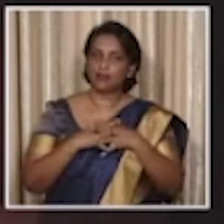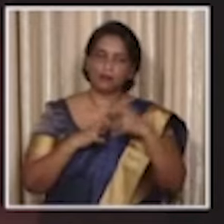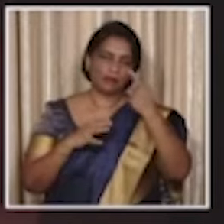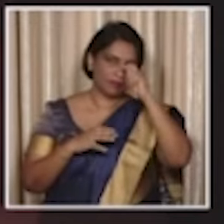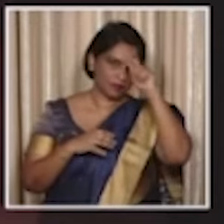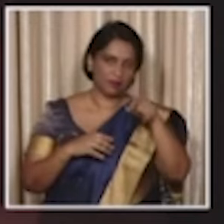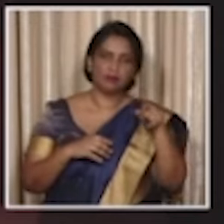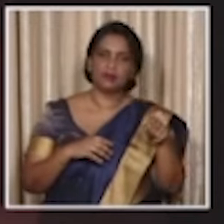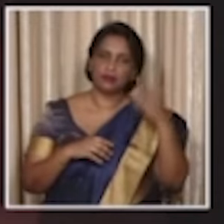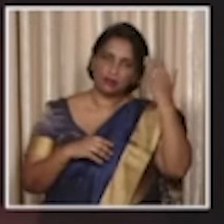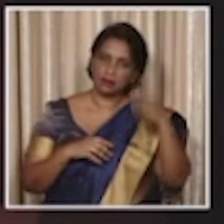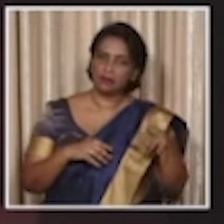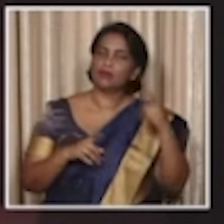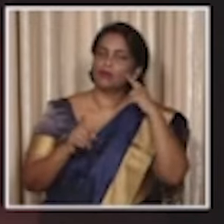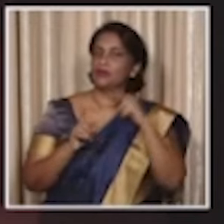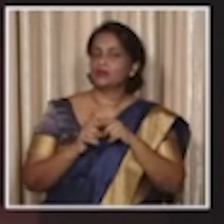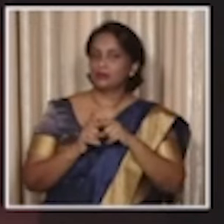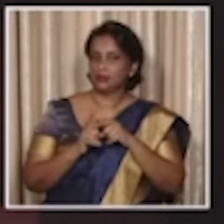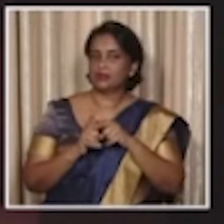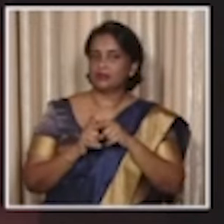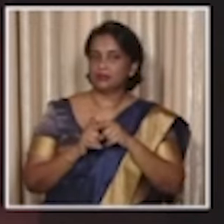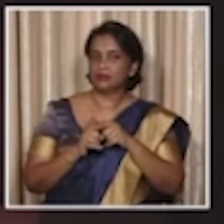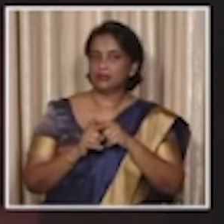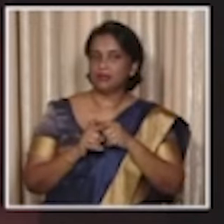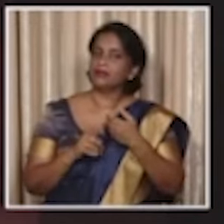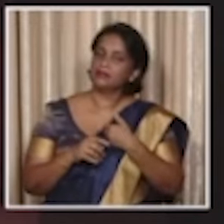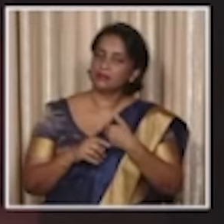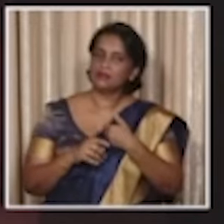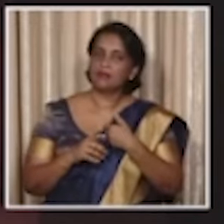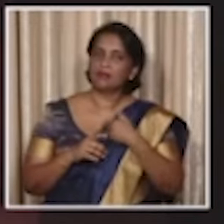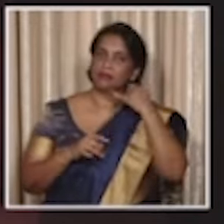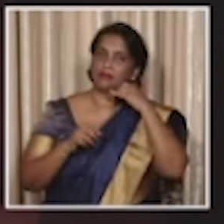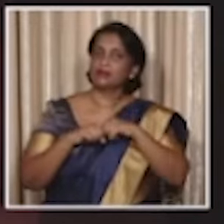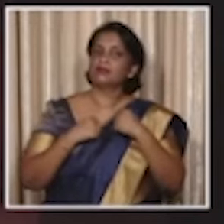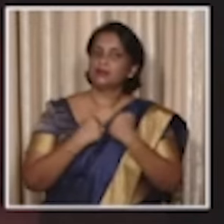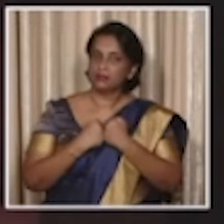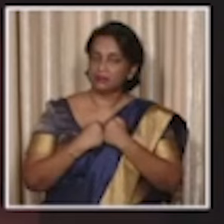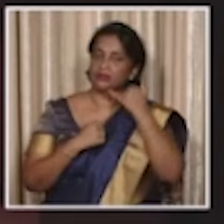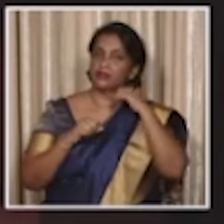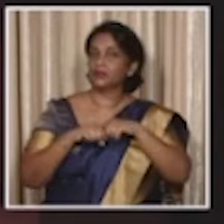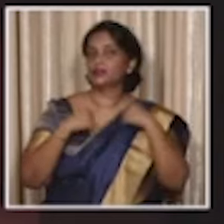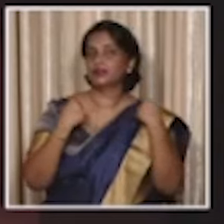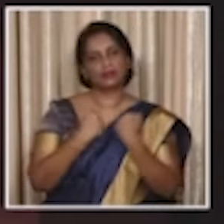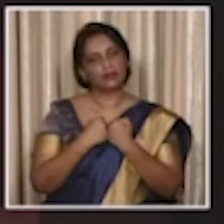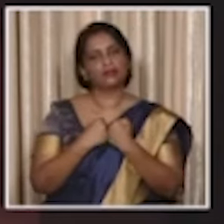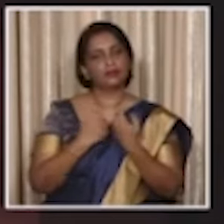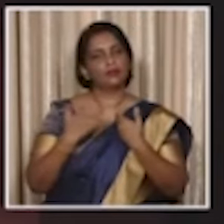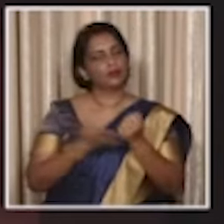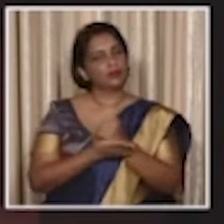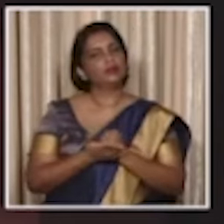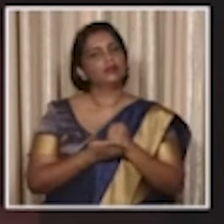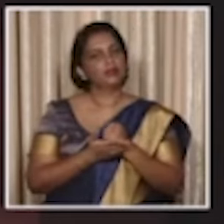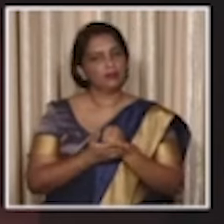කරුණාරත්න මැතිතුමාගේ අභාවය පිළිබඳව මගෙත් සමගි ජන බලවේගේ සමගි ජන සන්ධානයේ අපේ සියලු